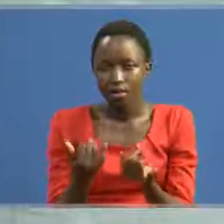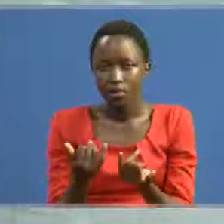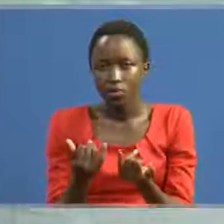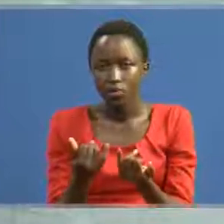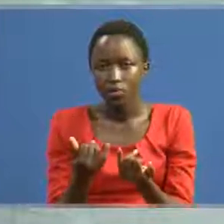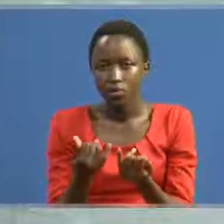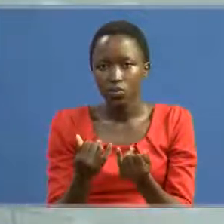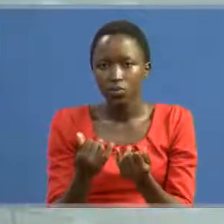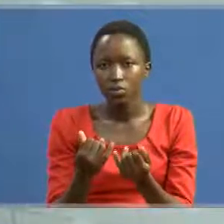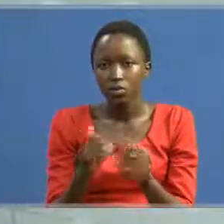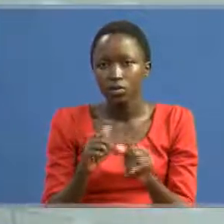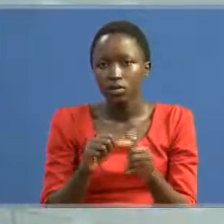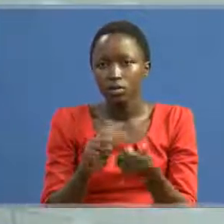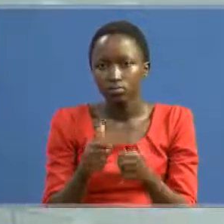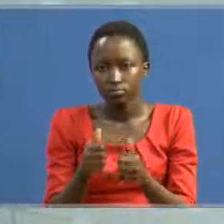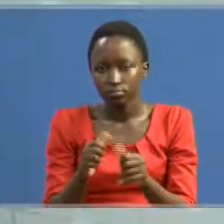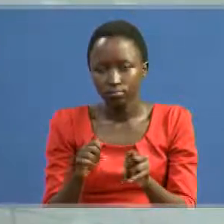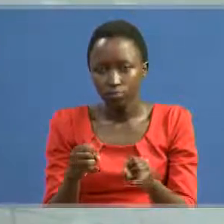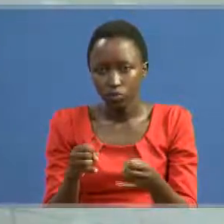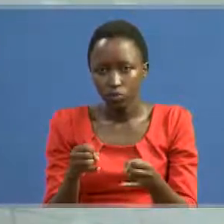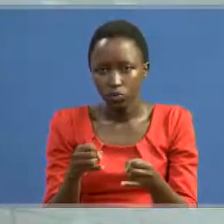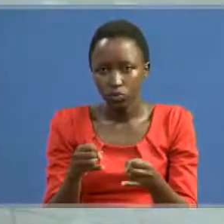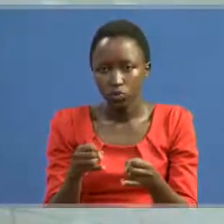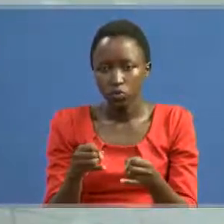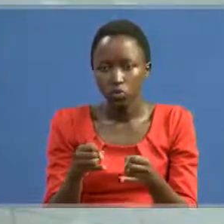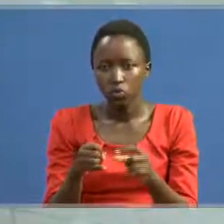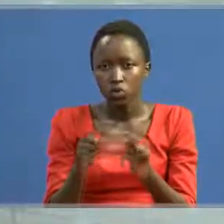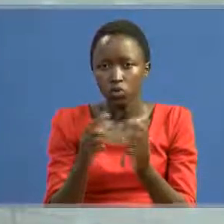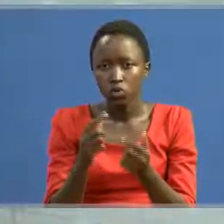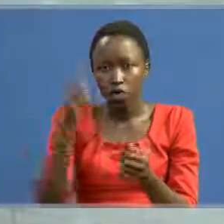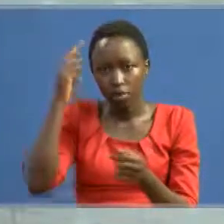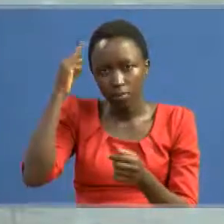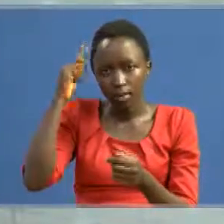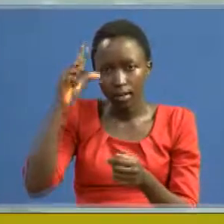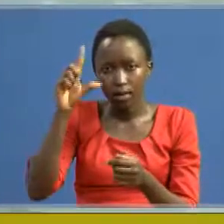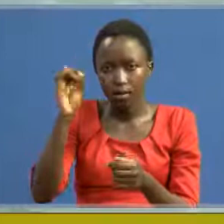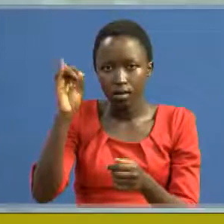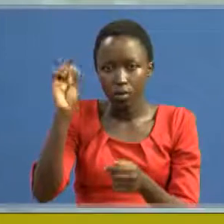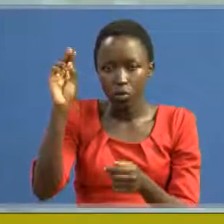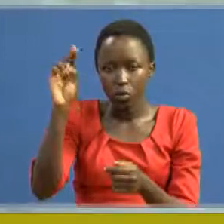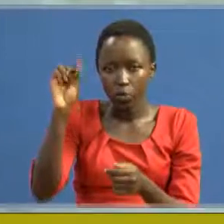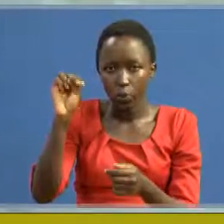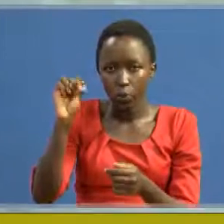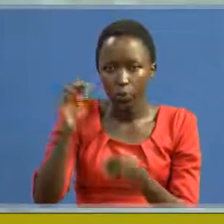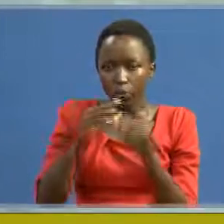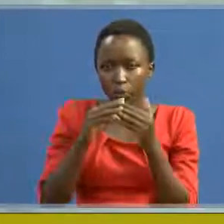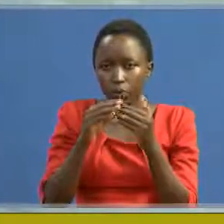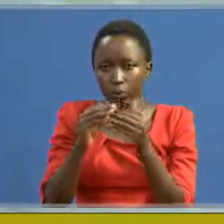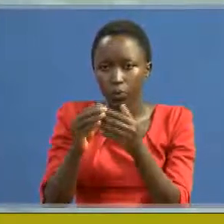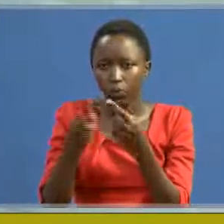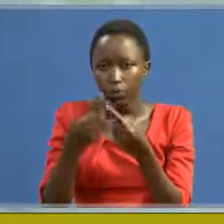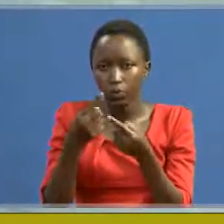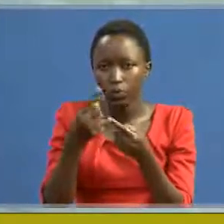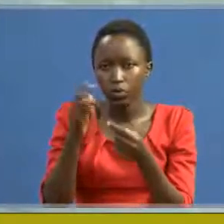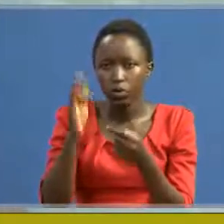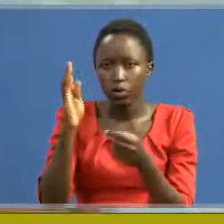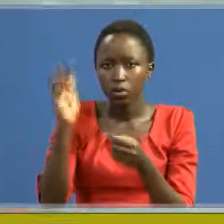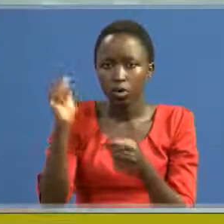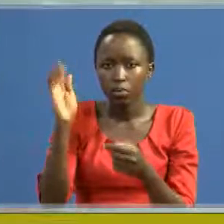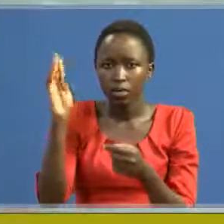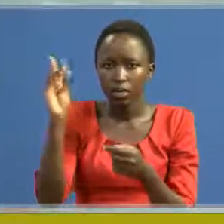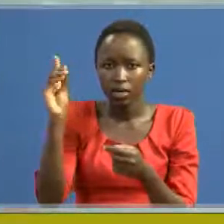ya katika sehemu ya mizizi michezo. Kikosi cha Black Lion Kilitamba kwenye mkondo wa pili wa kuwania taji la Aberdeen